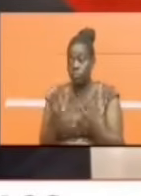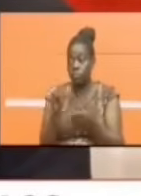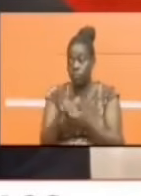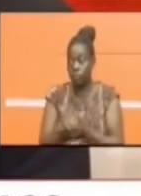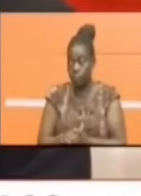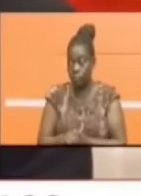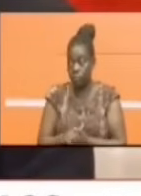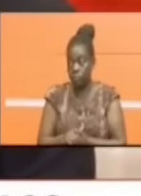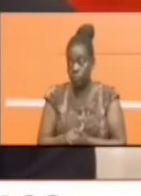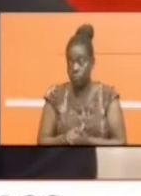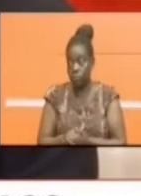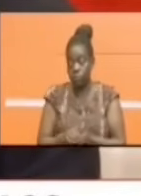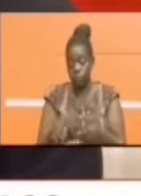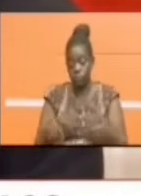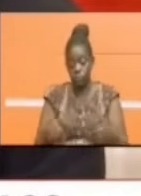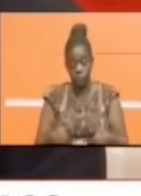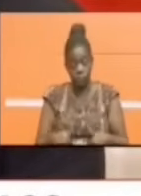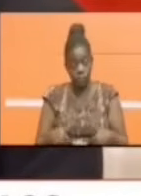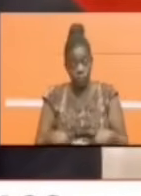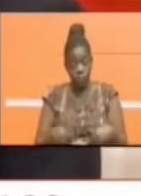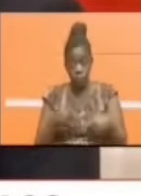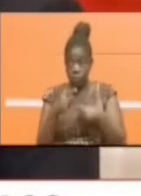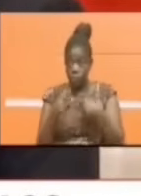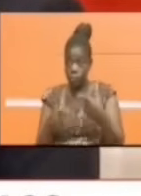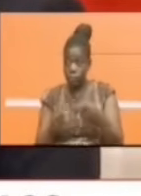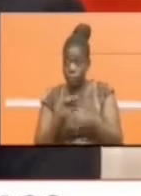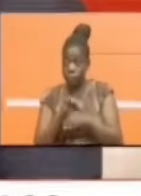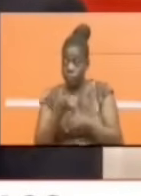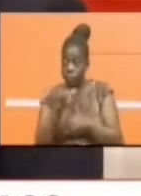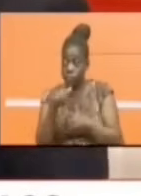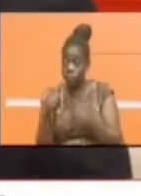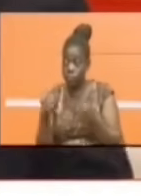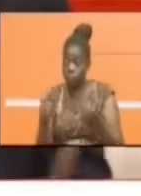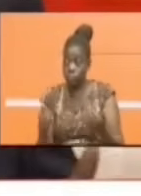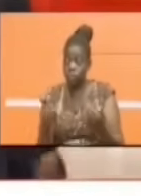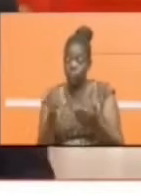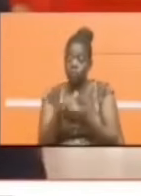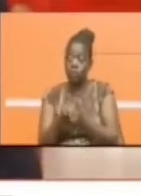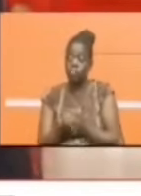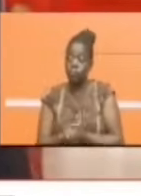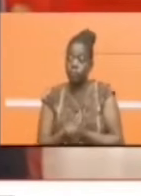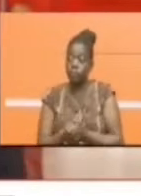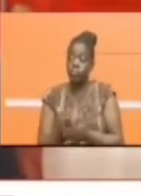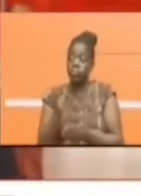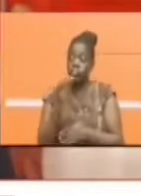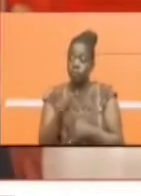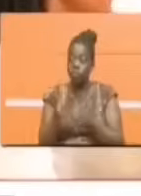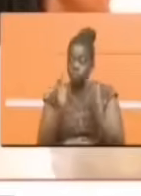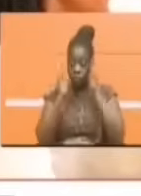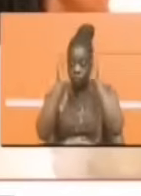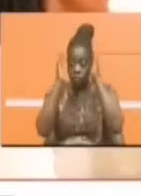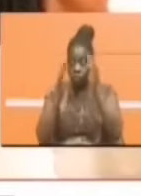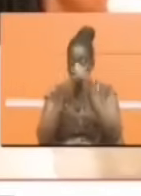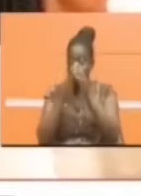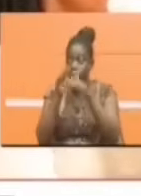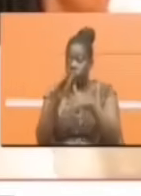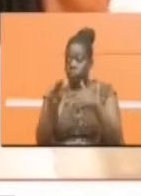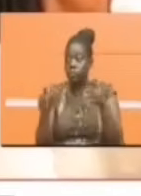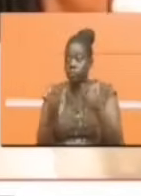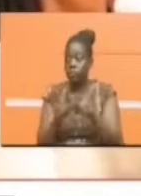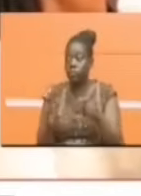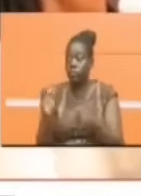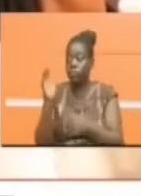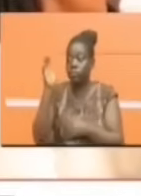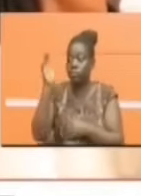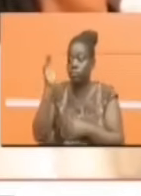abafumbo abato tugende maaso okwagazisa bannaffe obufumbo. Oluvannyuma Ssaabasumba akuliddemu abafumbo bano okuddamu ku